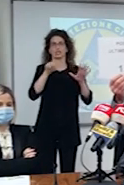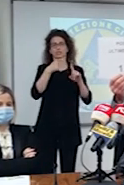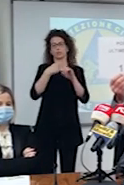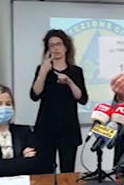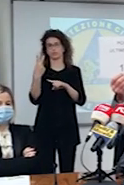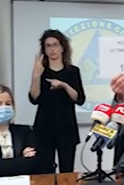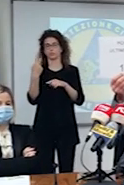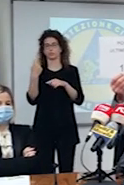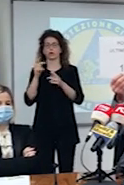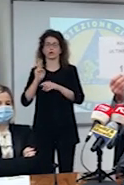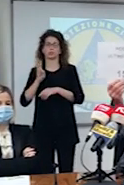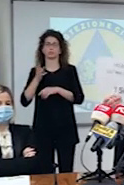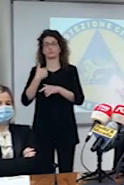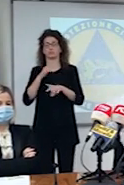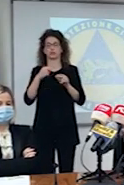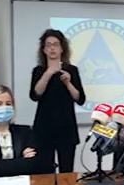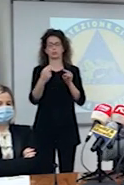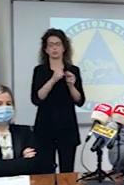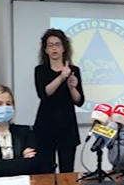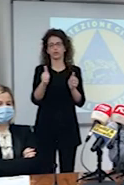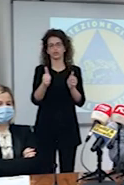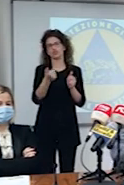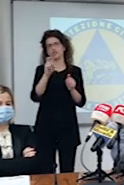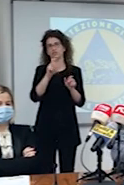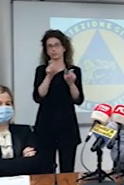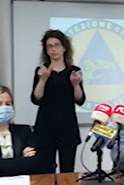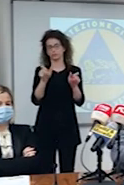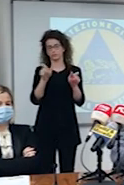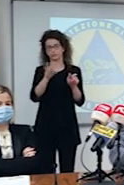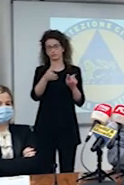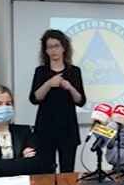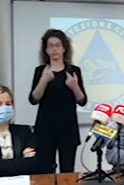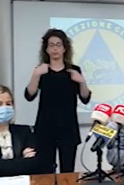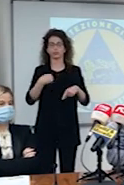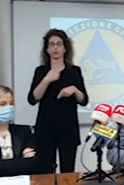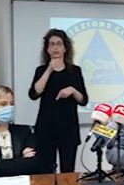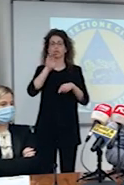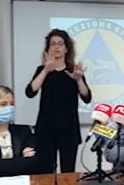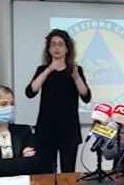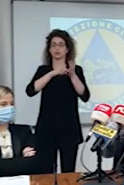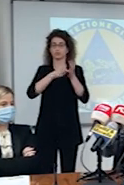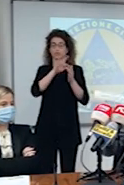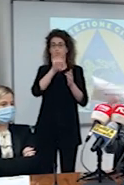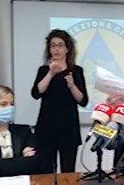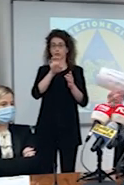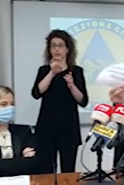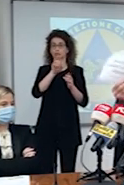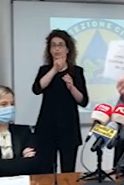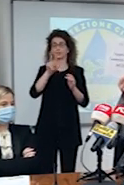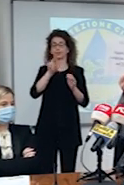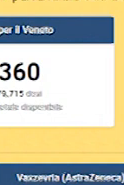degli slot disponibili per le prenotazioni penso che entro qualche giorno torneranno disponibili i posti in tutte le